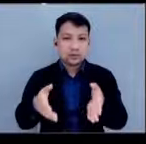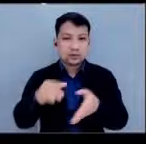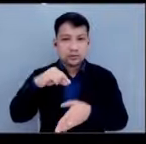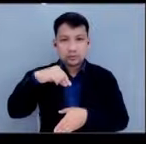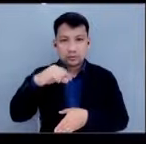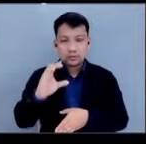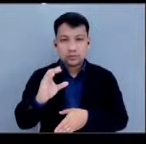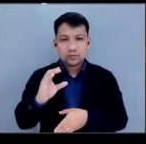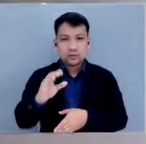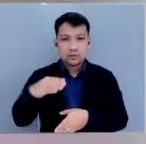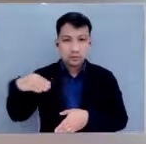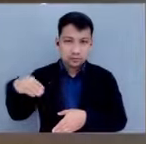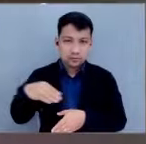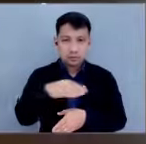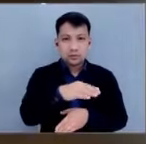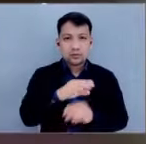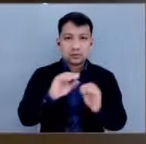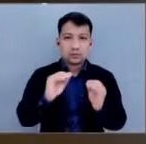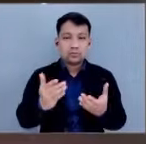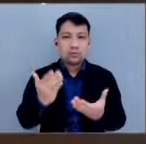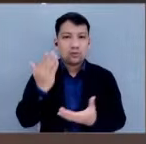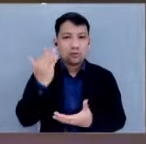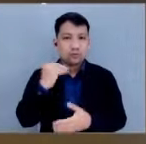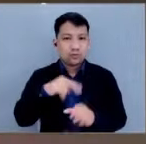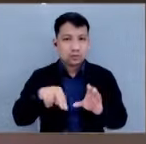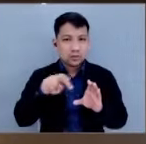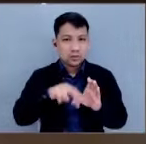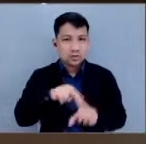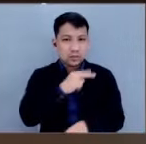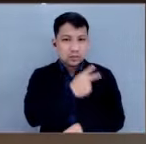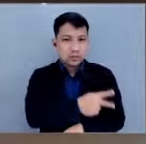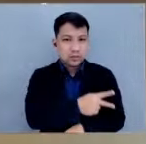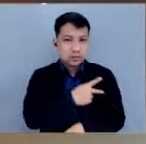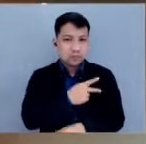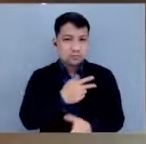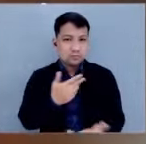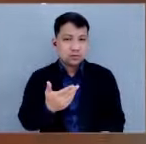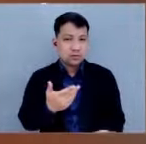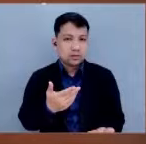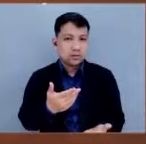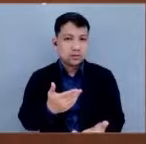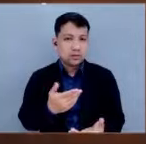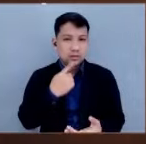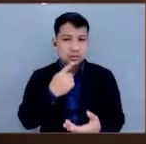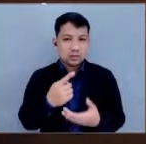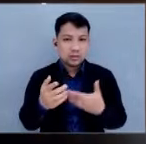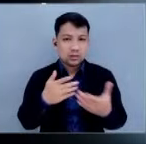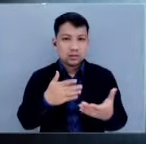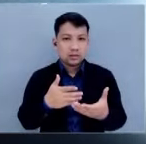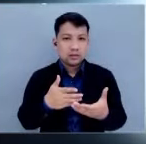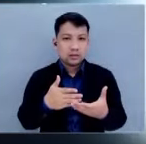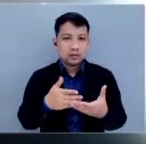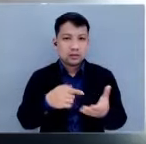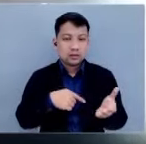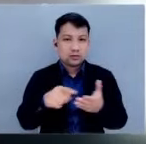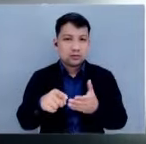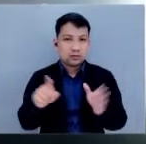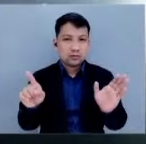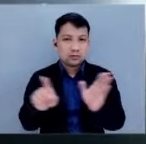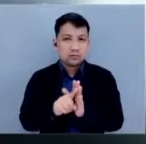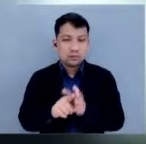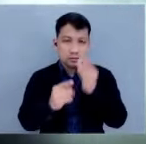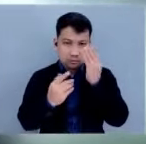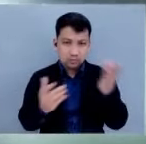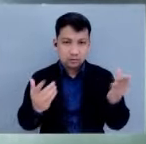Dumaan kasi sila sa busway kahit walang sakay na pasyente. Giit na nakipagtalo, hindi raw nila alam na bawal pala sa EDSA Busway ang